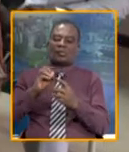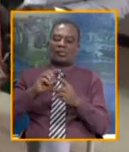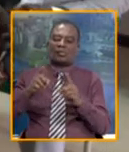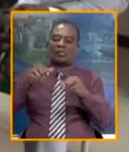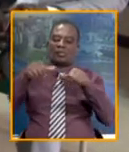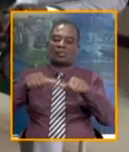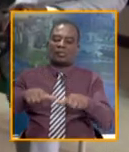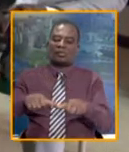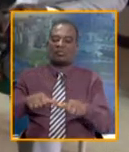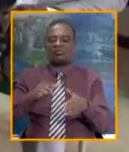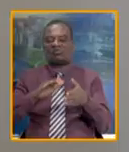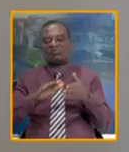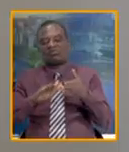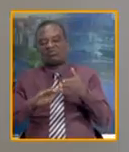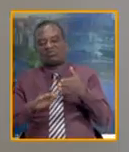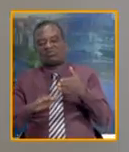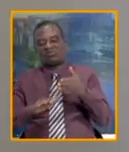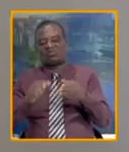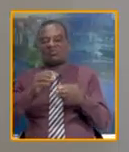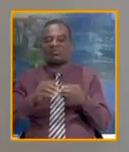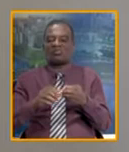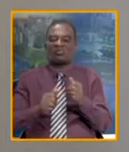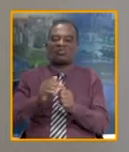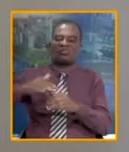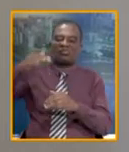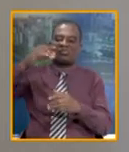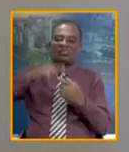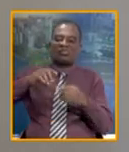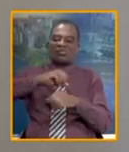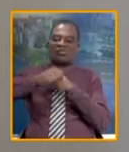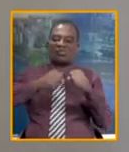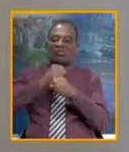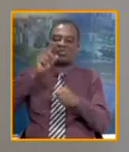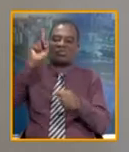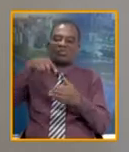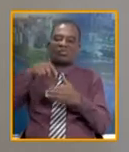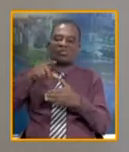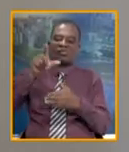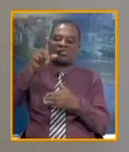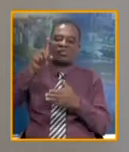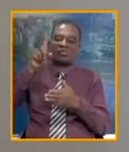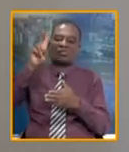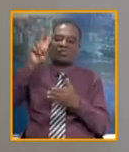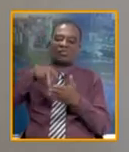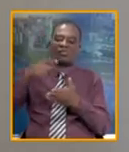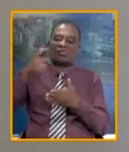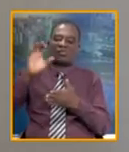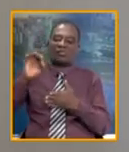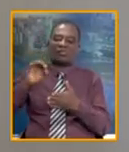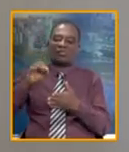reste légèrement supérieur à celui de l'année 2019, qui était de l'ordre